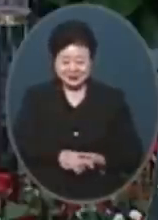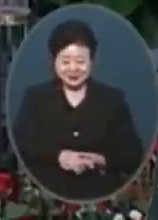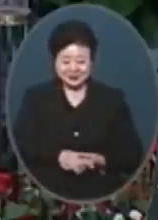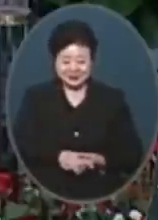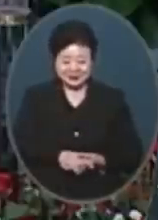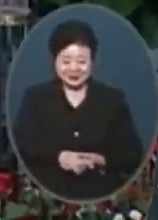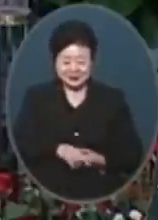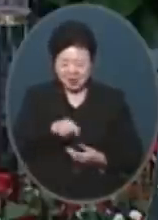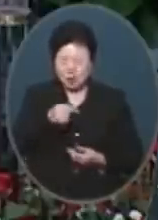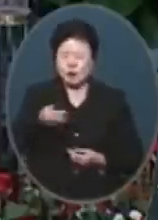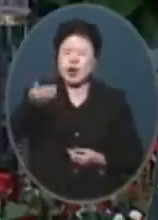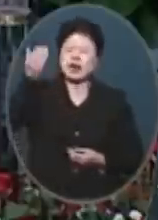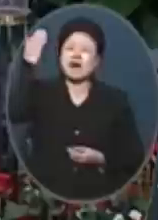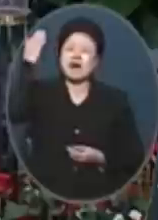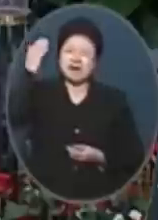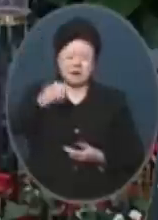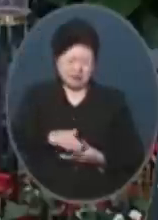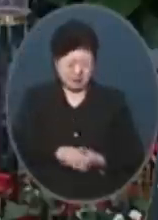지나가는 과거의